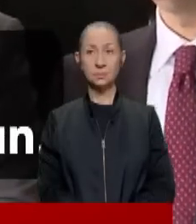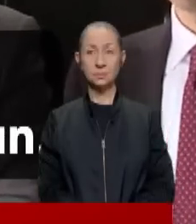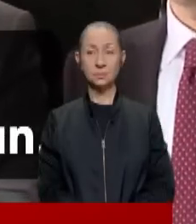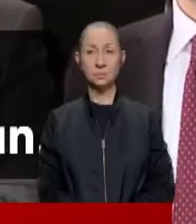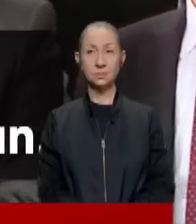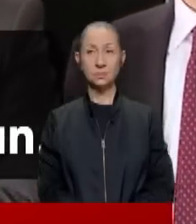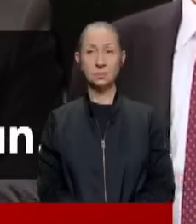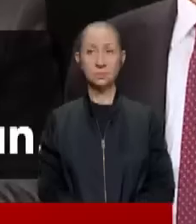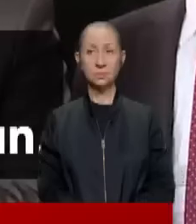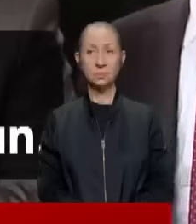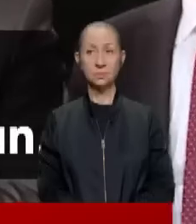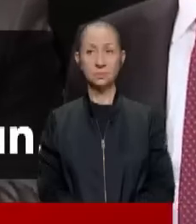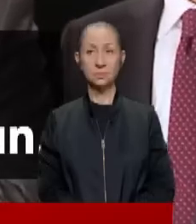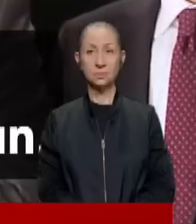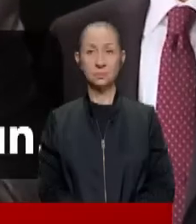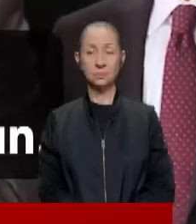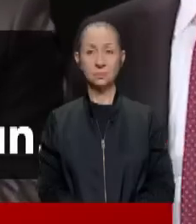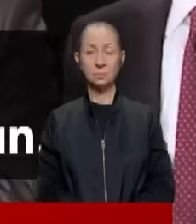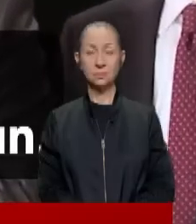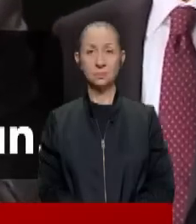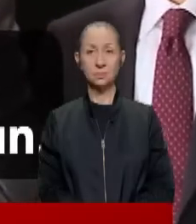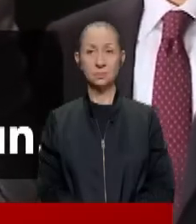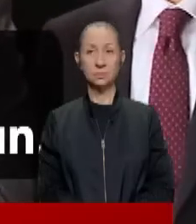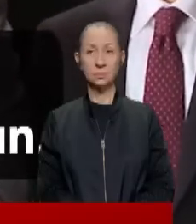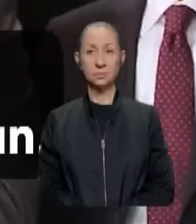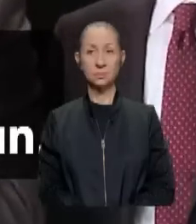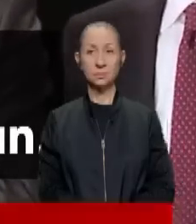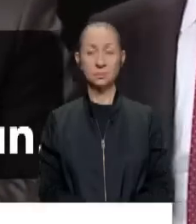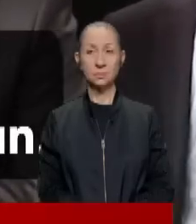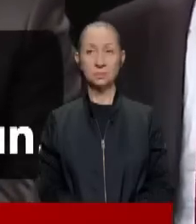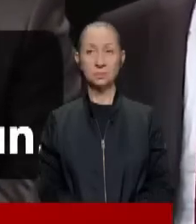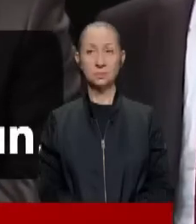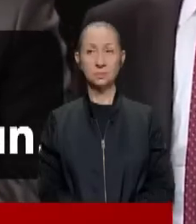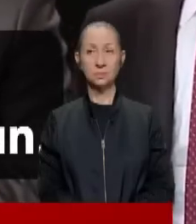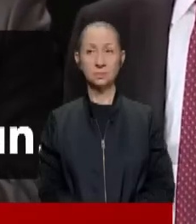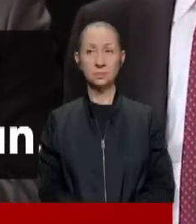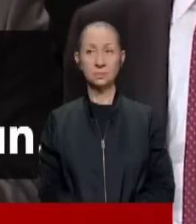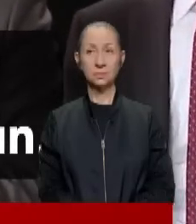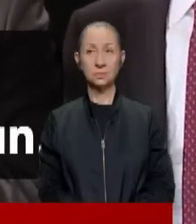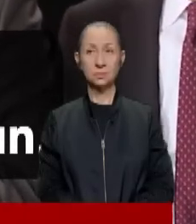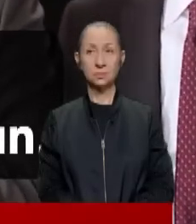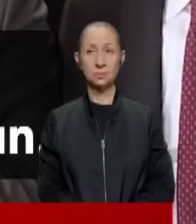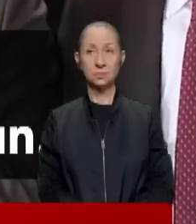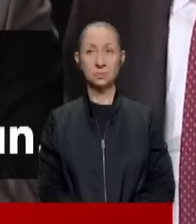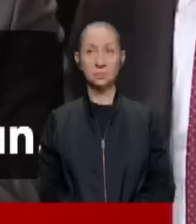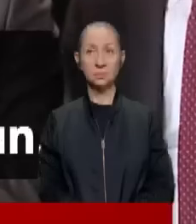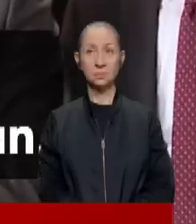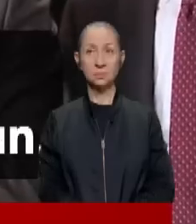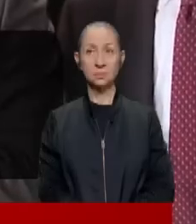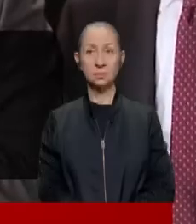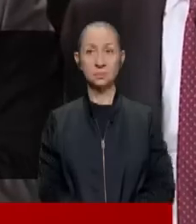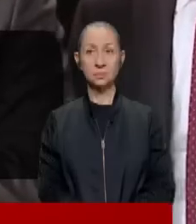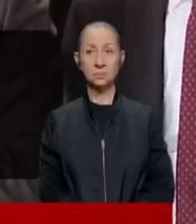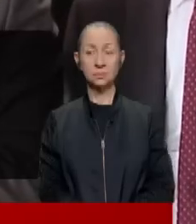geçemezken 3 yıl sonra bir kişinin iradesiyle o savaşan gemilerin tamamı tek kurşun atmadan